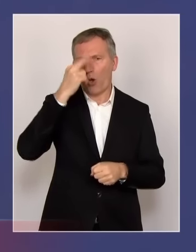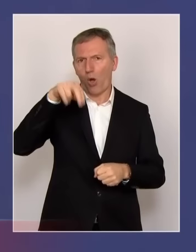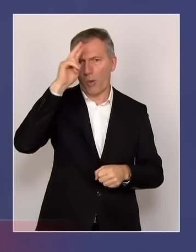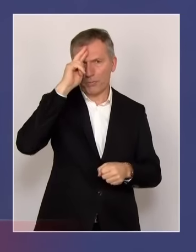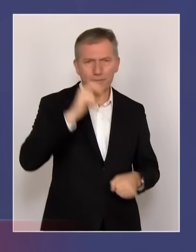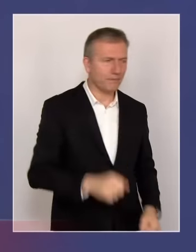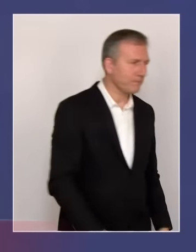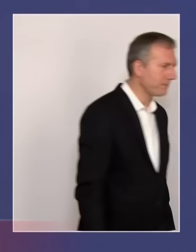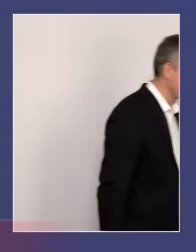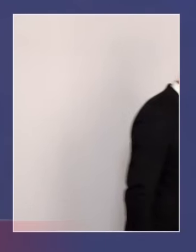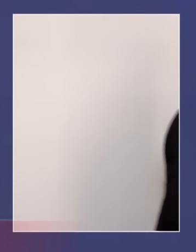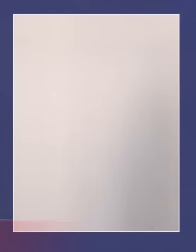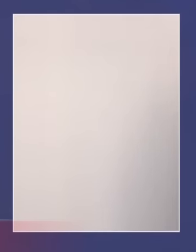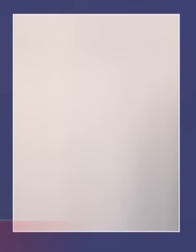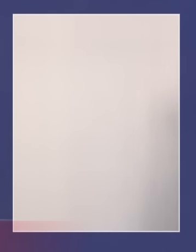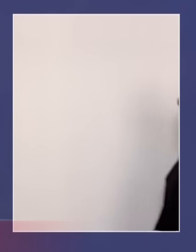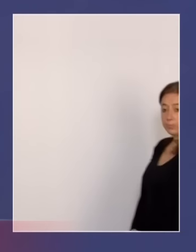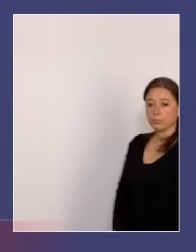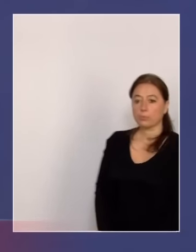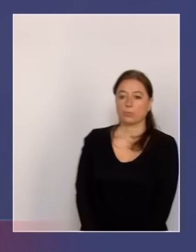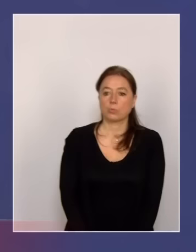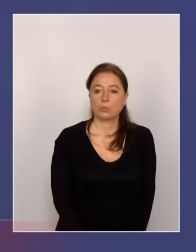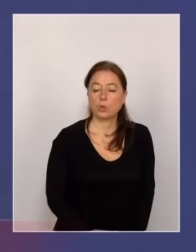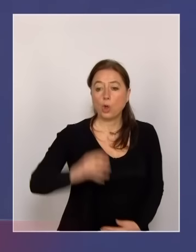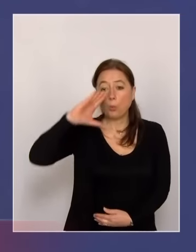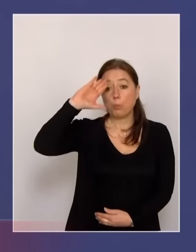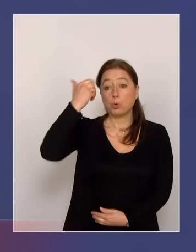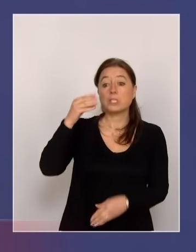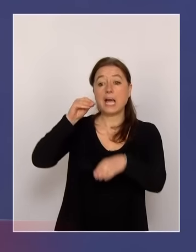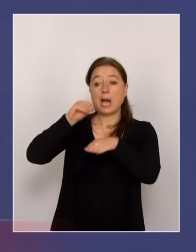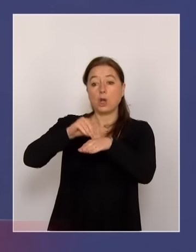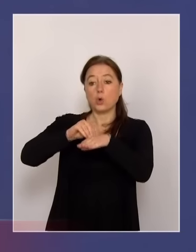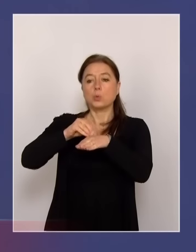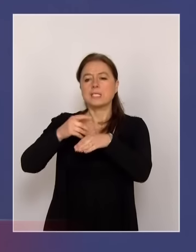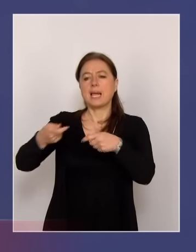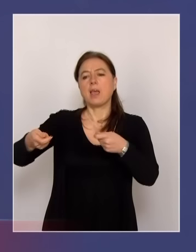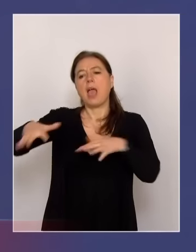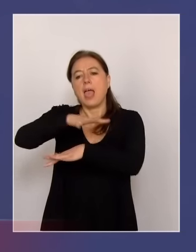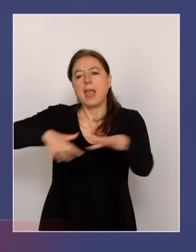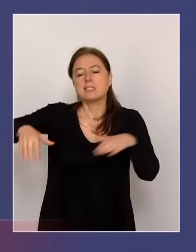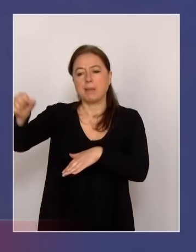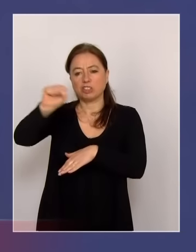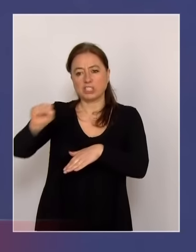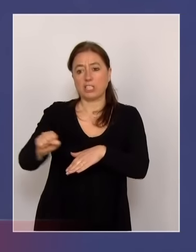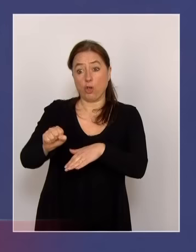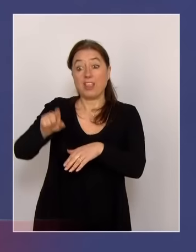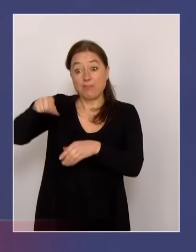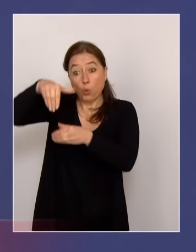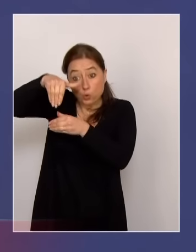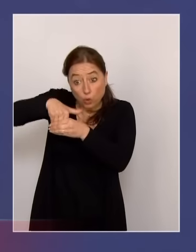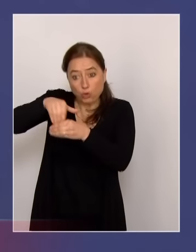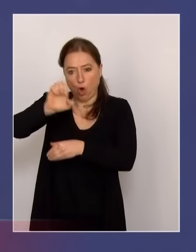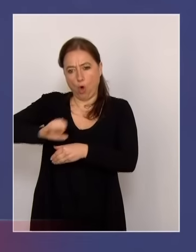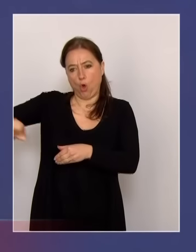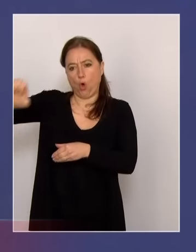C'est pourquoi, d'abord, je veux que le Conseil Schengen devienne un véritable Conseil de sécurité intérieure de l'Union. Nos